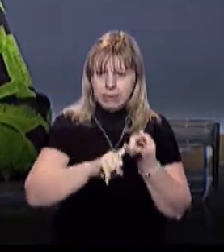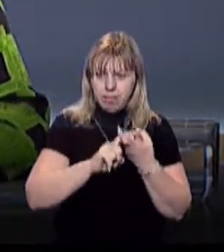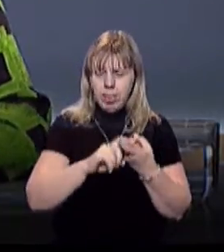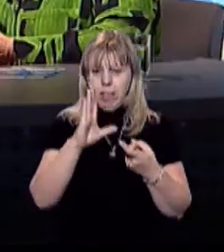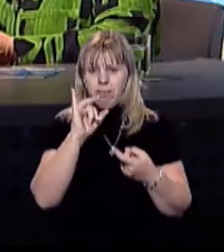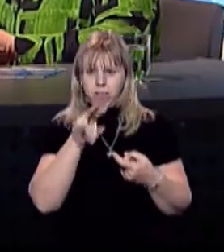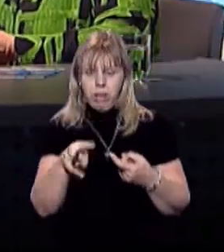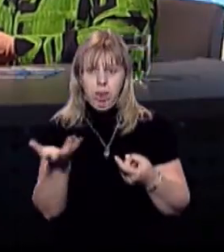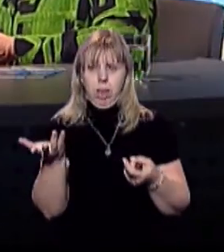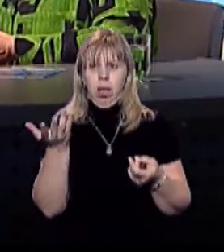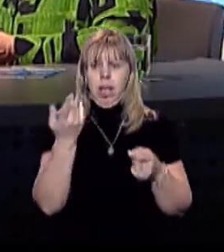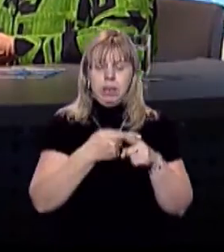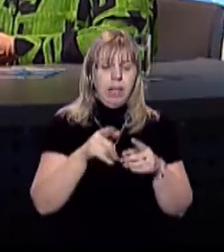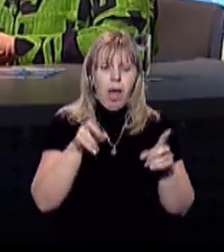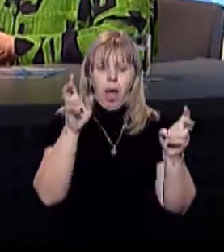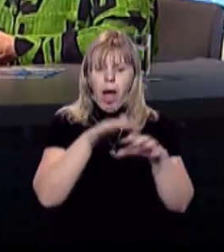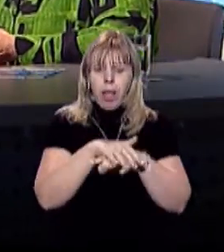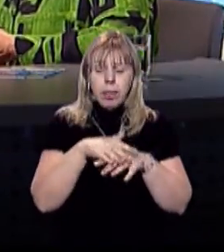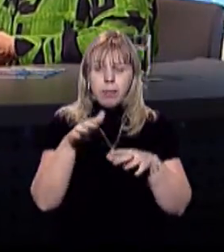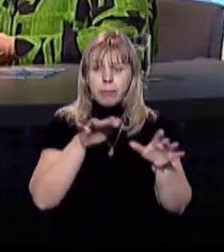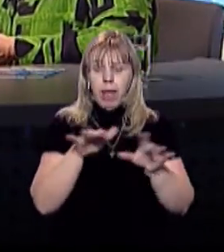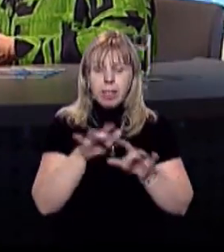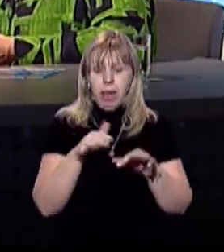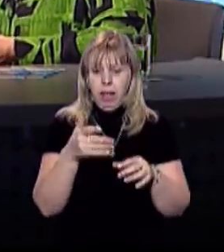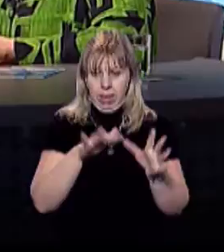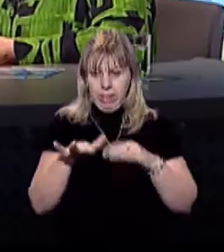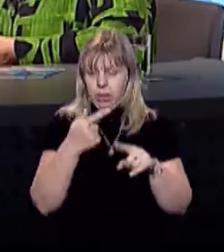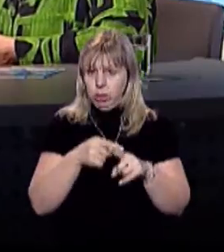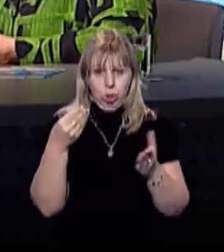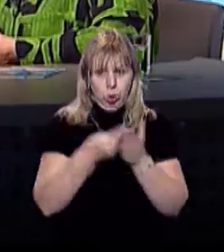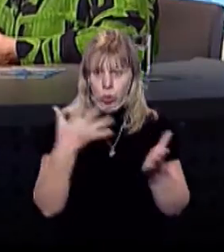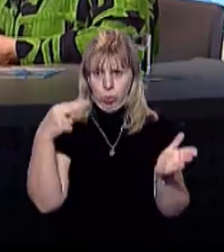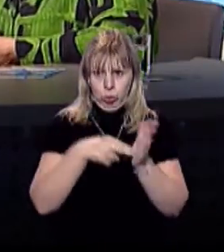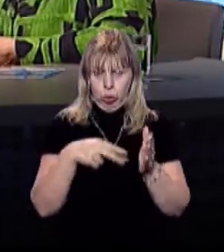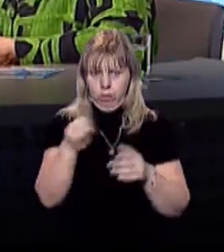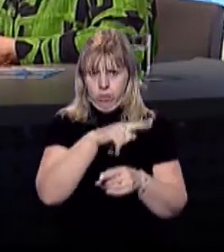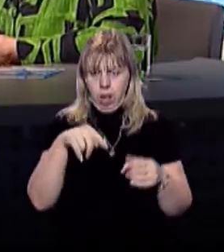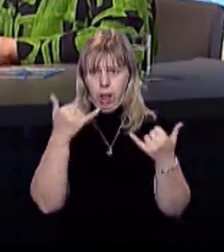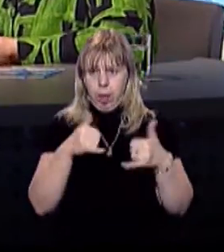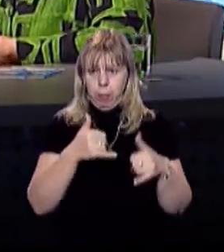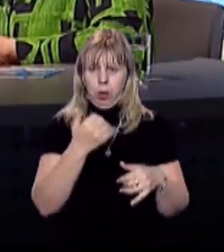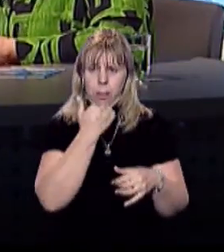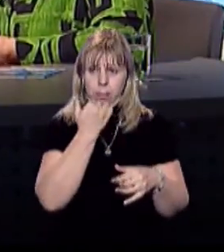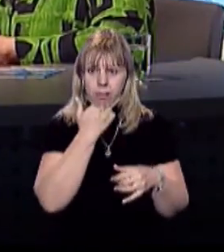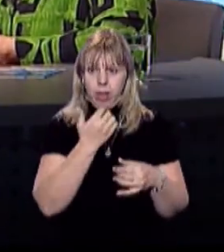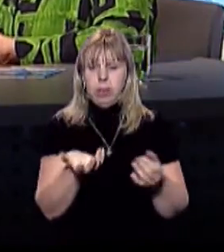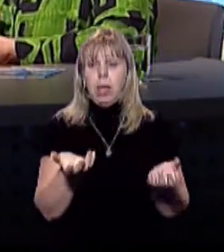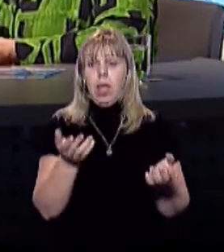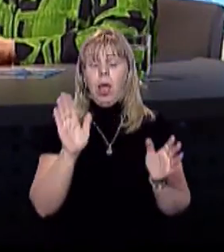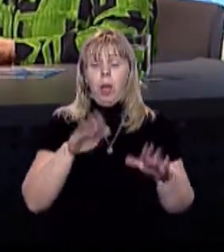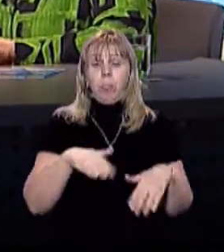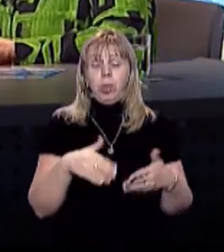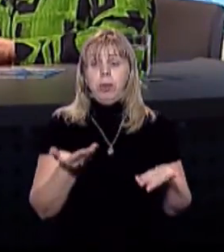ВІЛ. Це такі аналізи, які коштують дуже дорого у таких лабораторіях приватних.